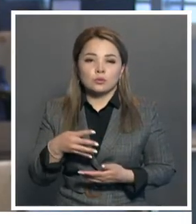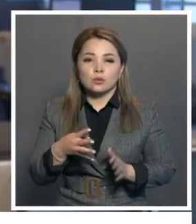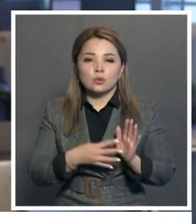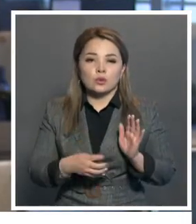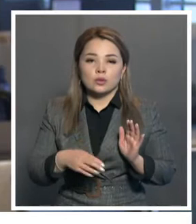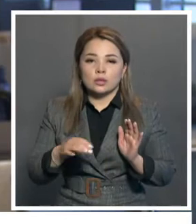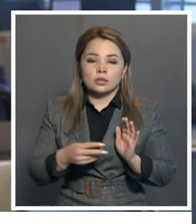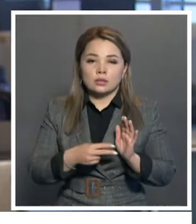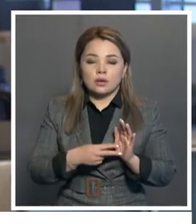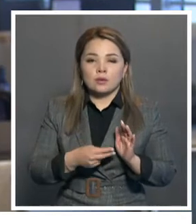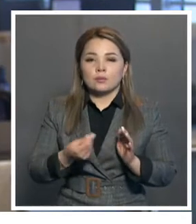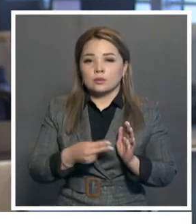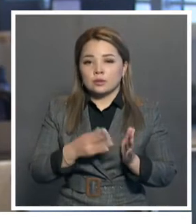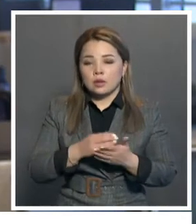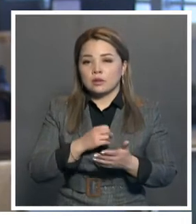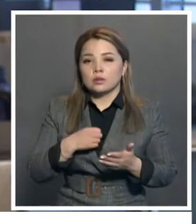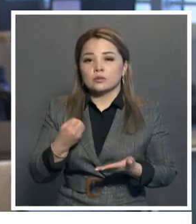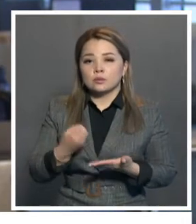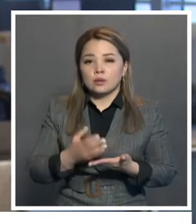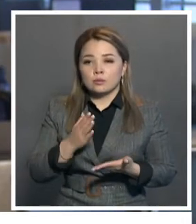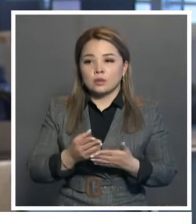4900 теңгеден басталады. Ең қымбаты